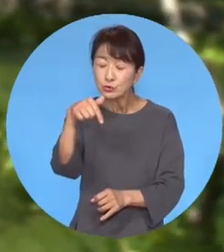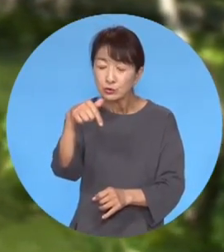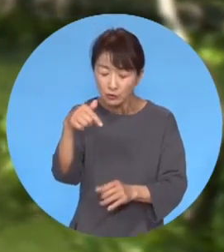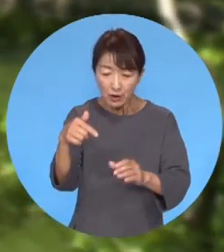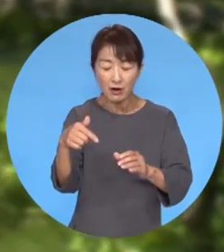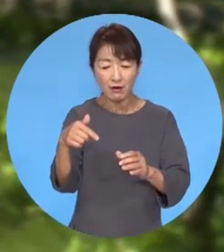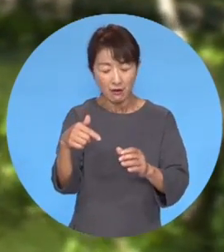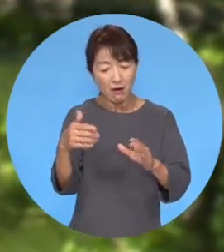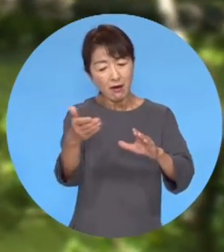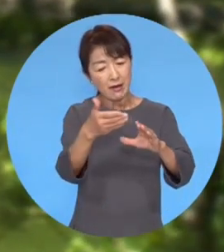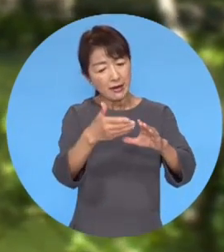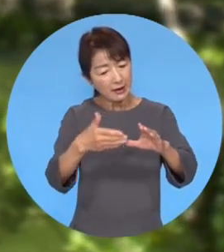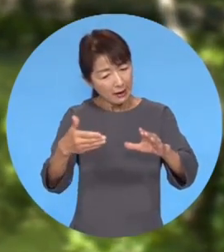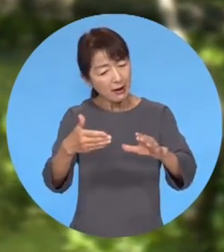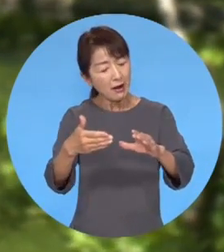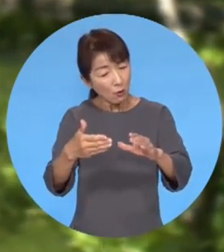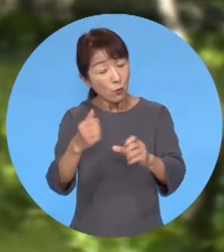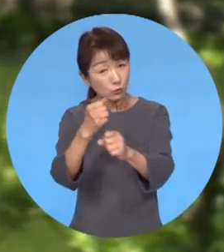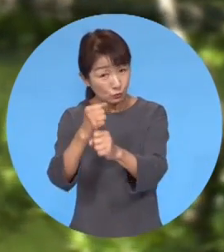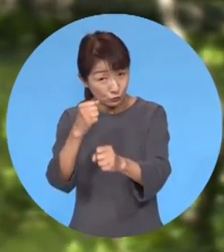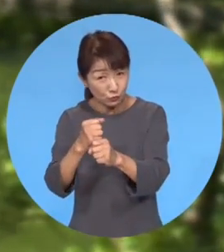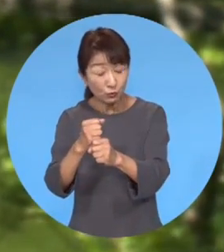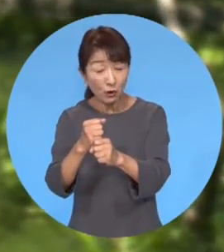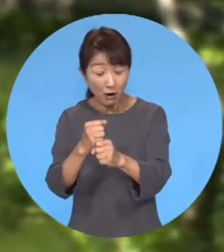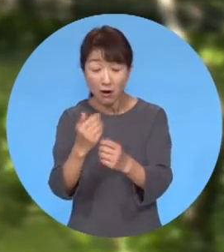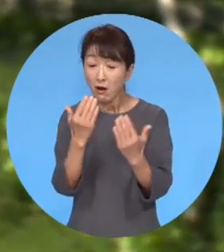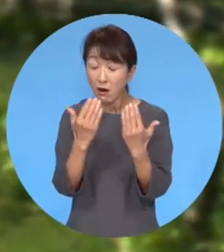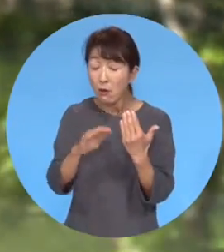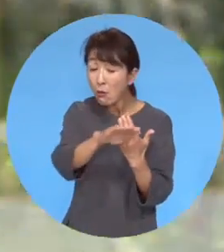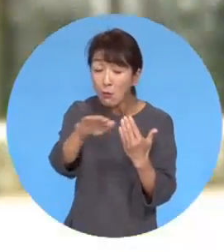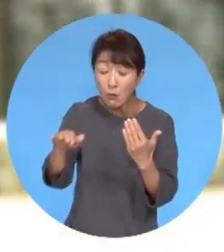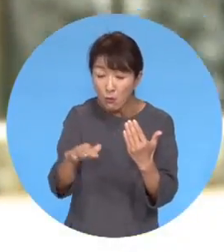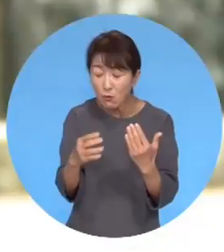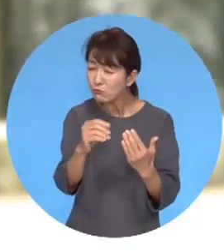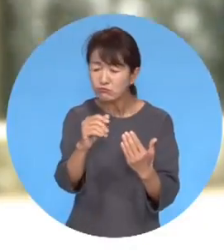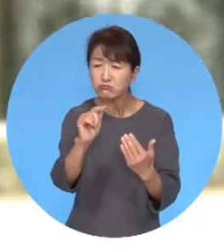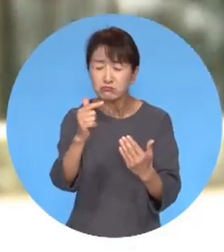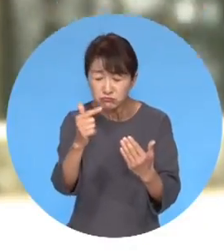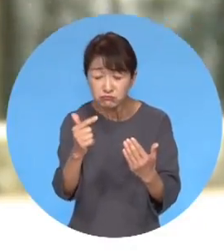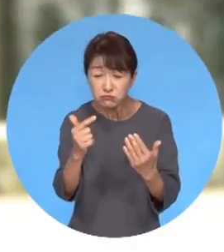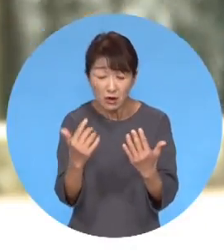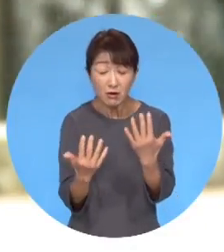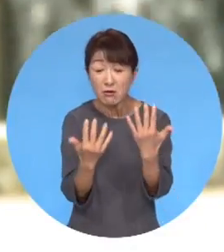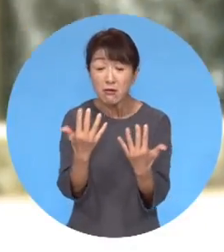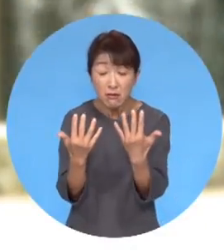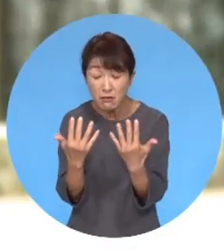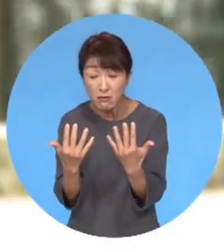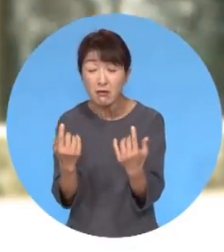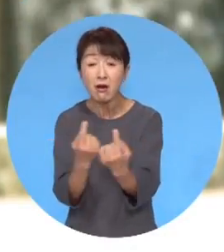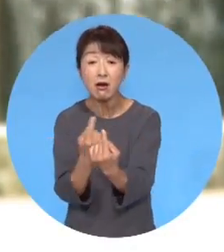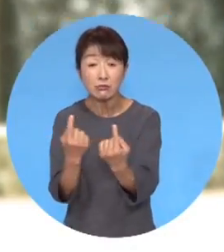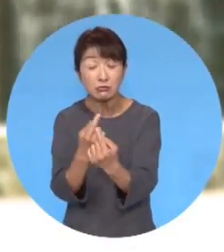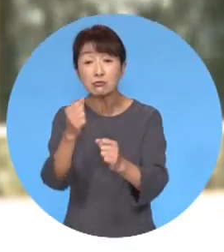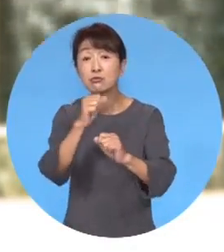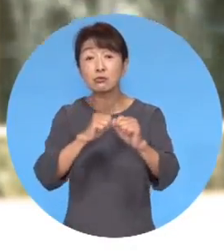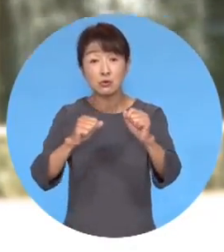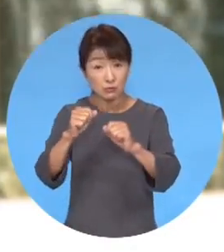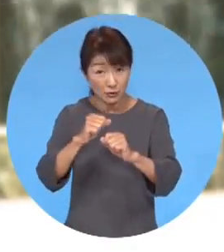置、校庭の芝生化、屋上緑化などさまざまな取り組みを行っています